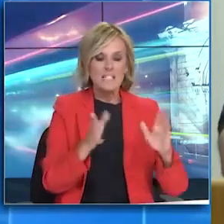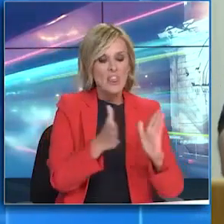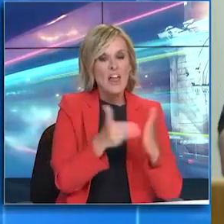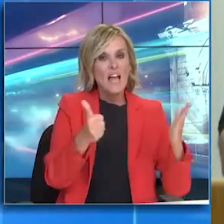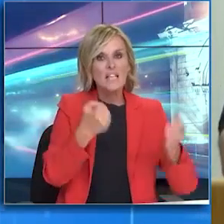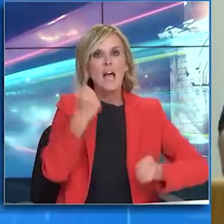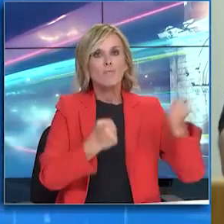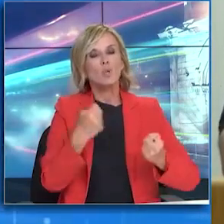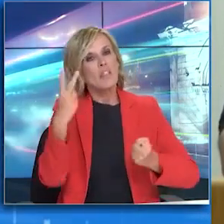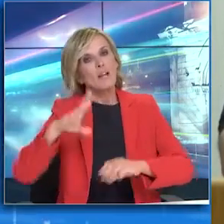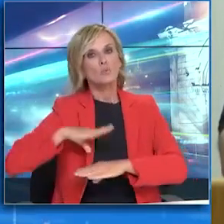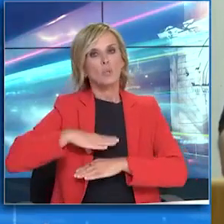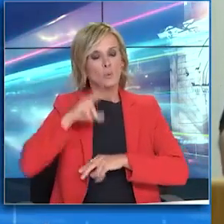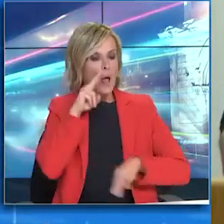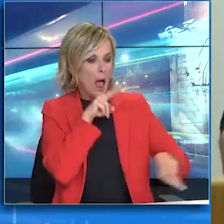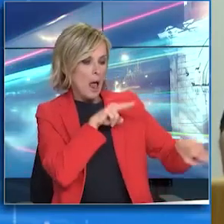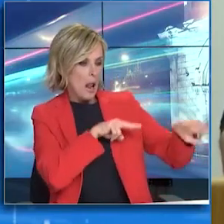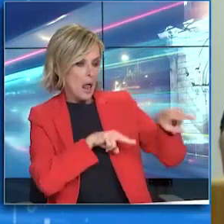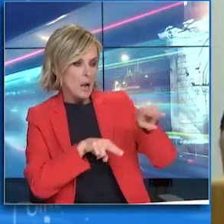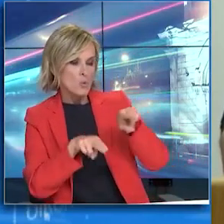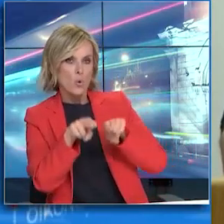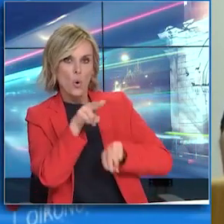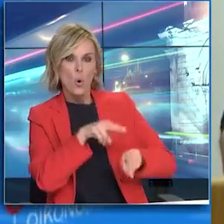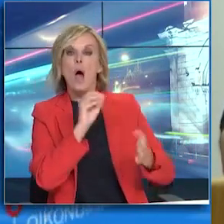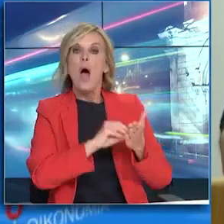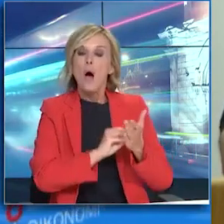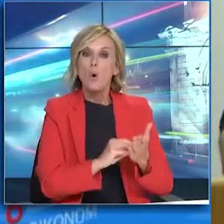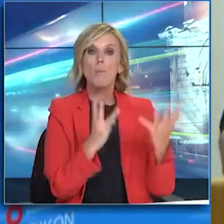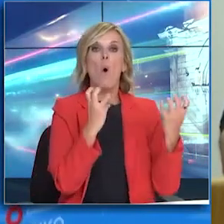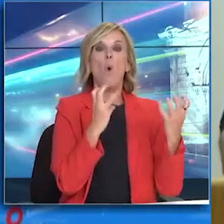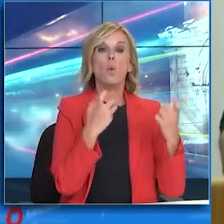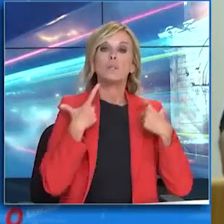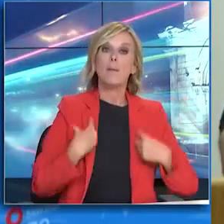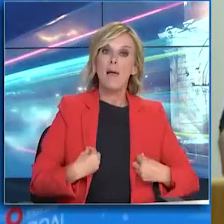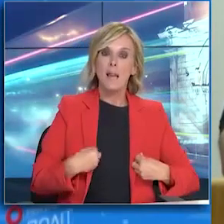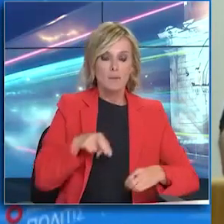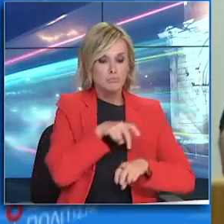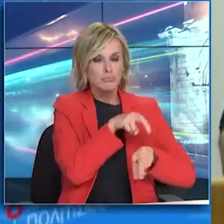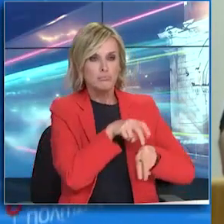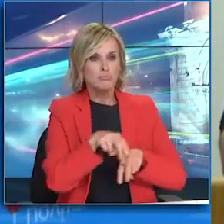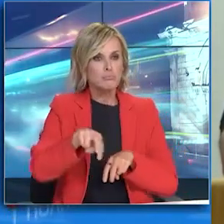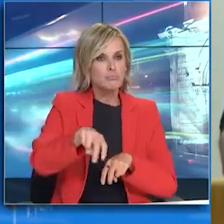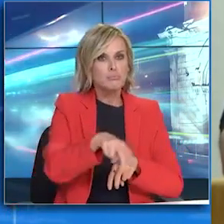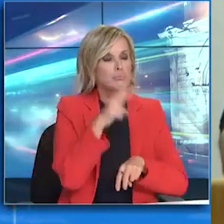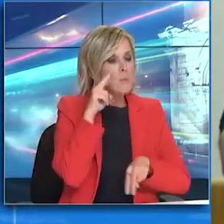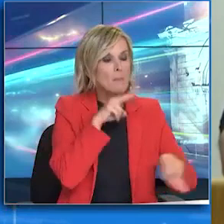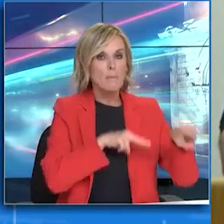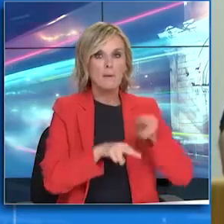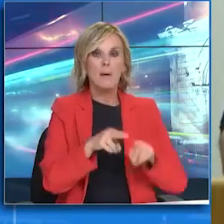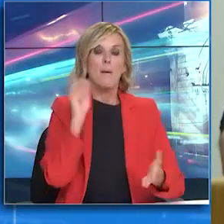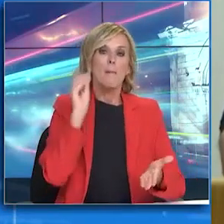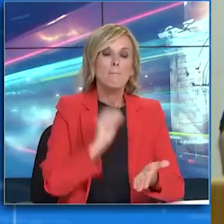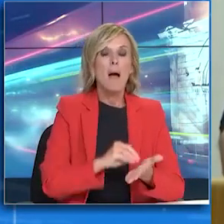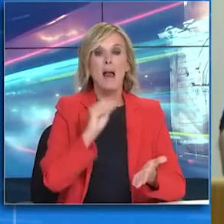περιπολίες πυροπροστασίας, ενώ αναμένεται συνδρομή 2 λόχων με 80 στελέχη ως πεζοπόρα τμήματα. Επαναλαμβάνουμε ότι είμαστε